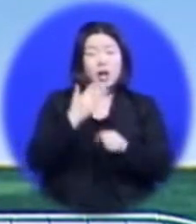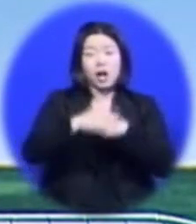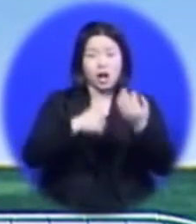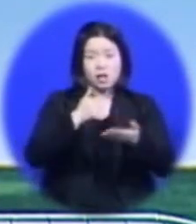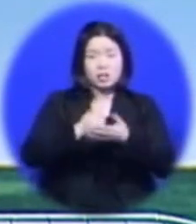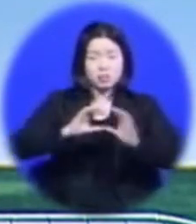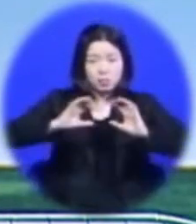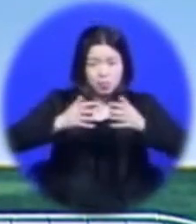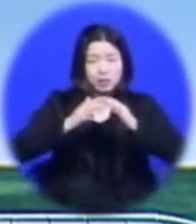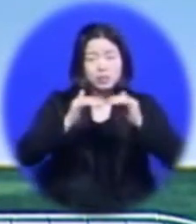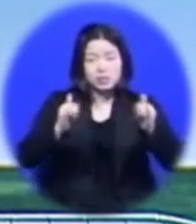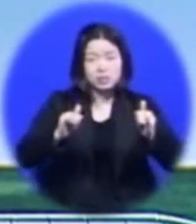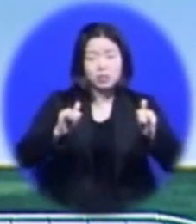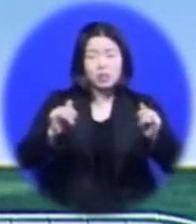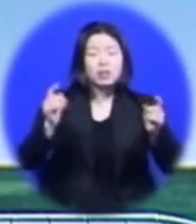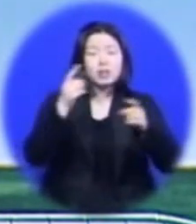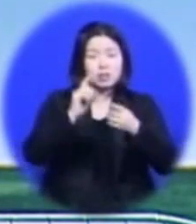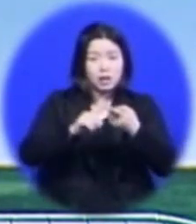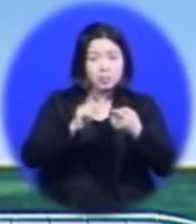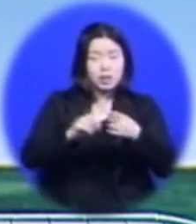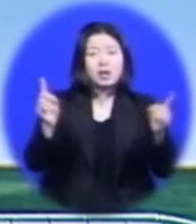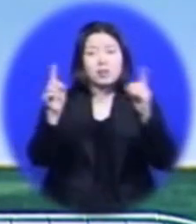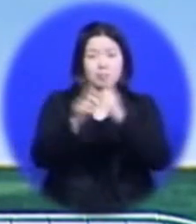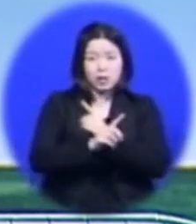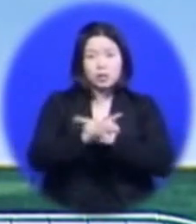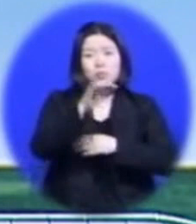하나님의 백성답게 바뀌어져 가고 있었던 거예요.